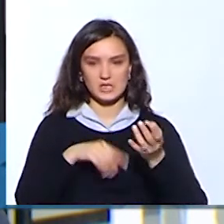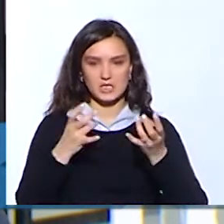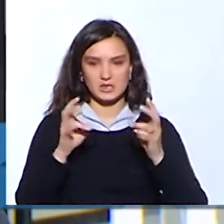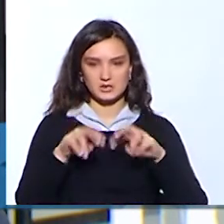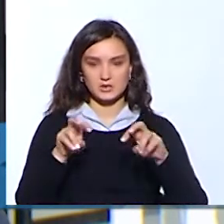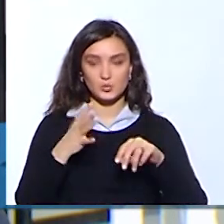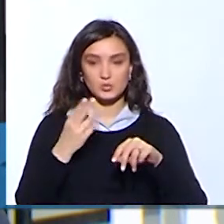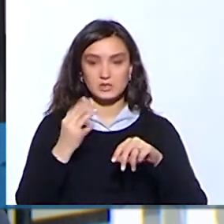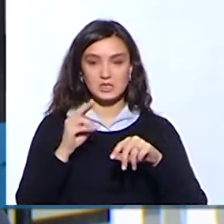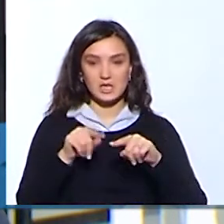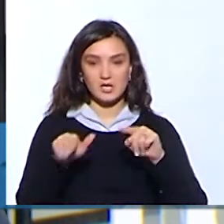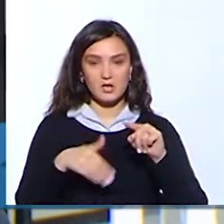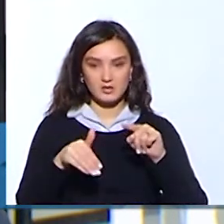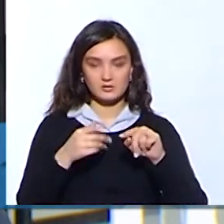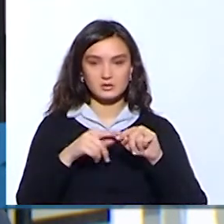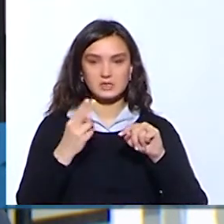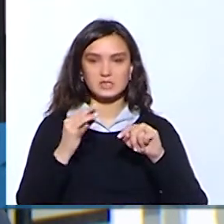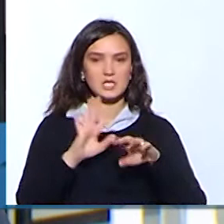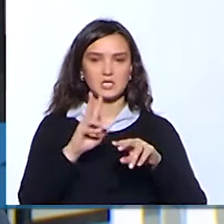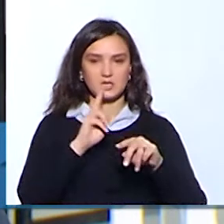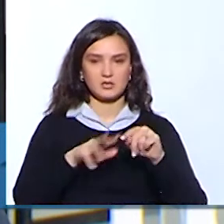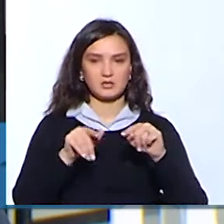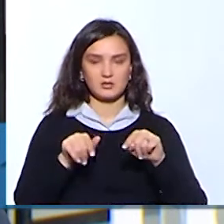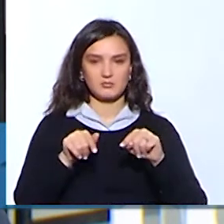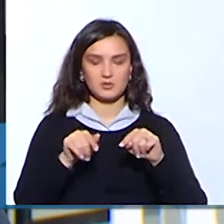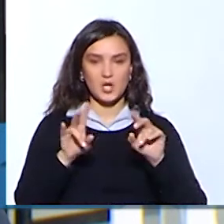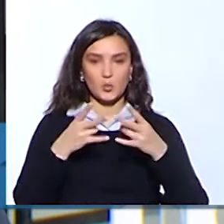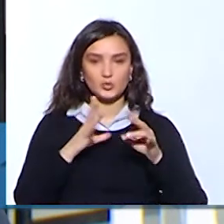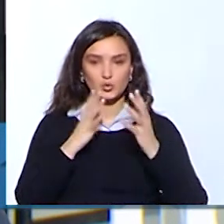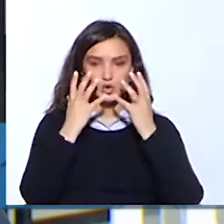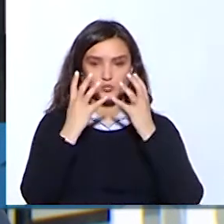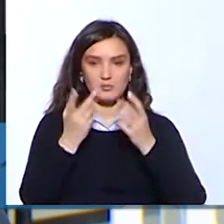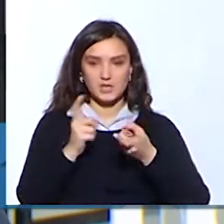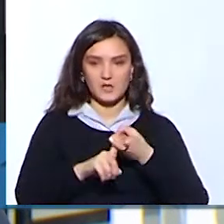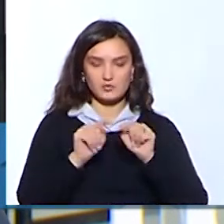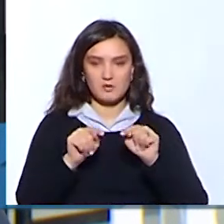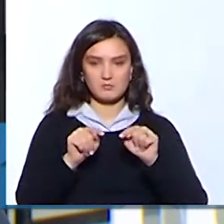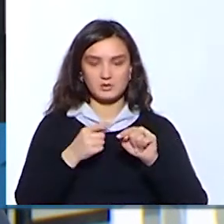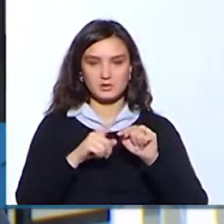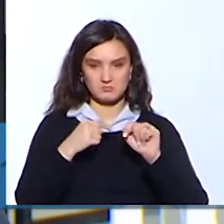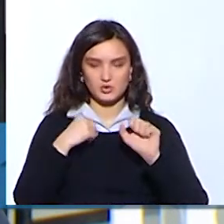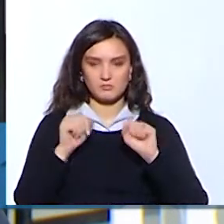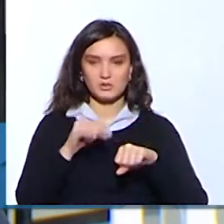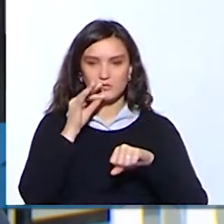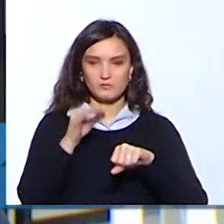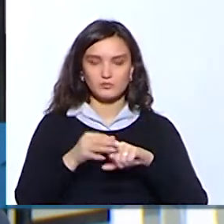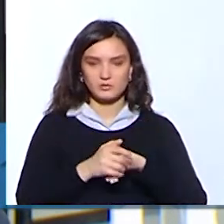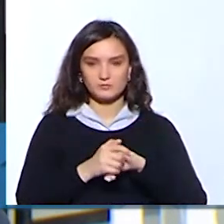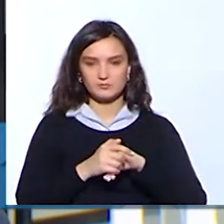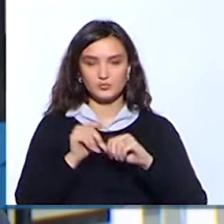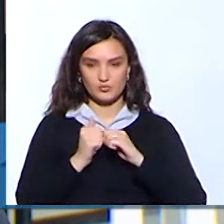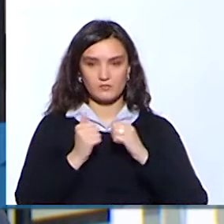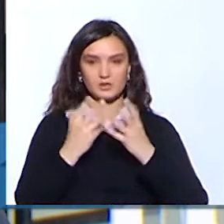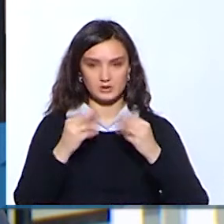შადის ანალიზში ცილა არ არის, ესე იგი ცილა არ იკარგება, ესე იგი შეშუება არ უნდა იყოს დაკავშირებული ამასთან. აი შემიძლია უთხრა ანუ ეს ყოველდღე